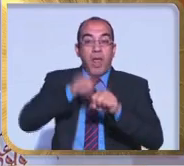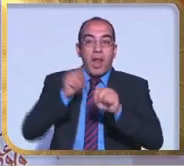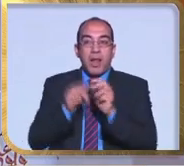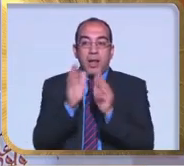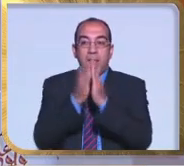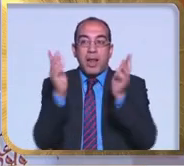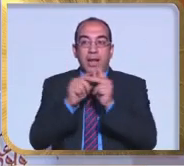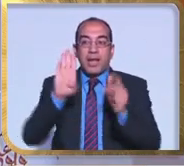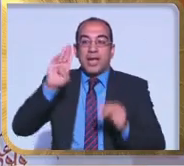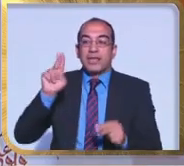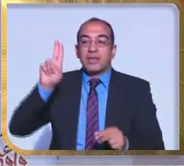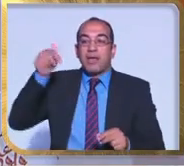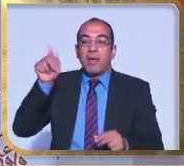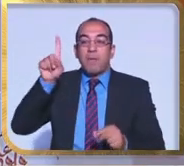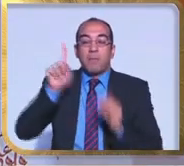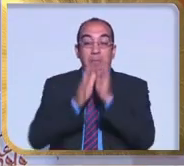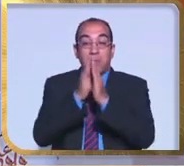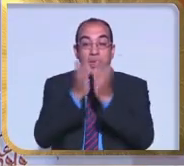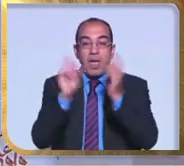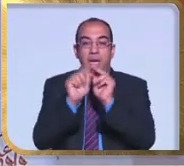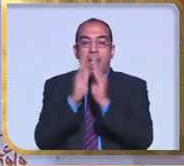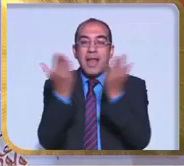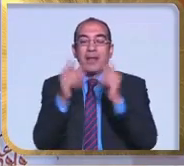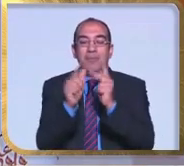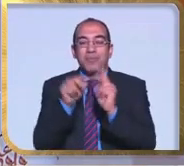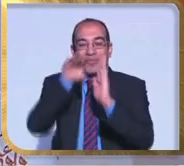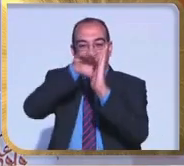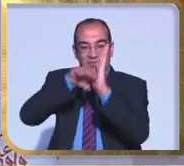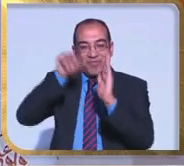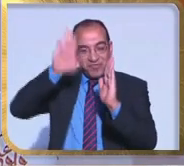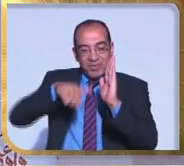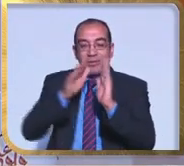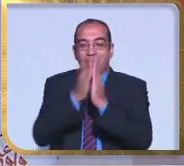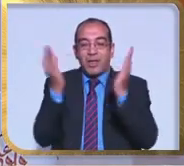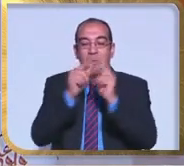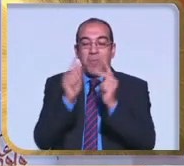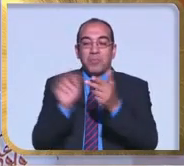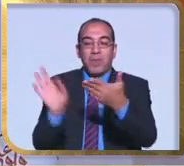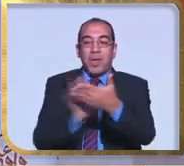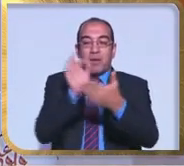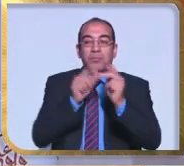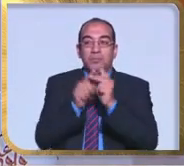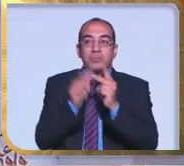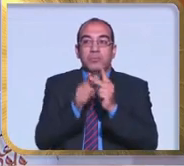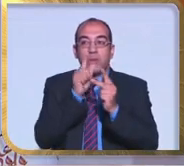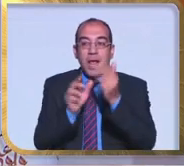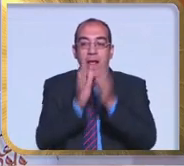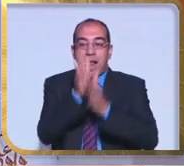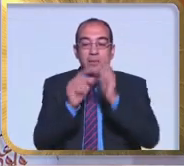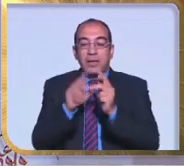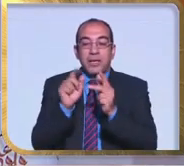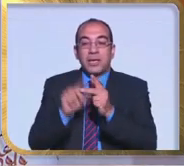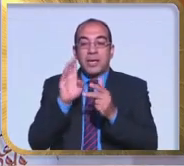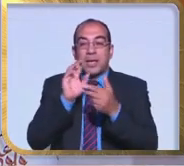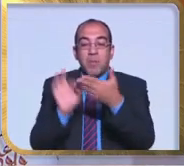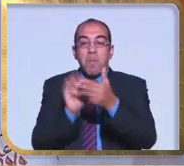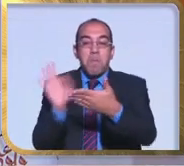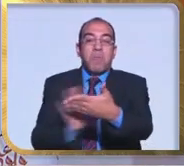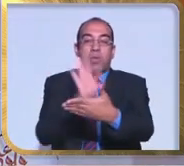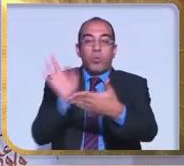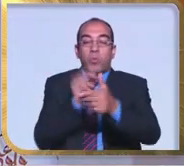كلمة الكتاب، لأن بيبقى في الكتاب أشياء كثيرة بيتناولها الكاتب، في كمان كلمة الكتيبة